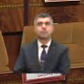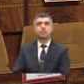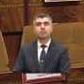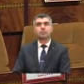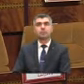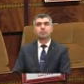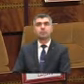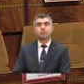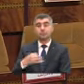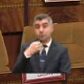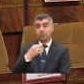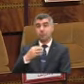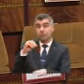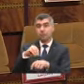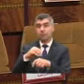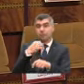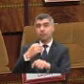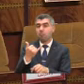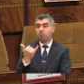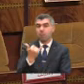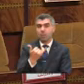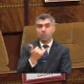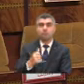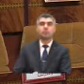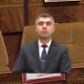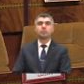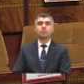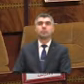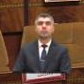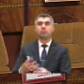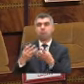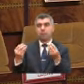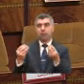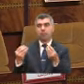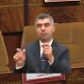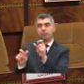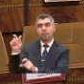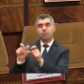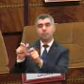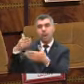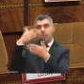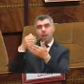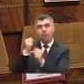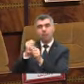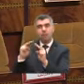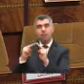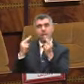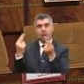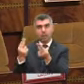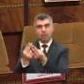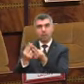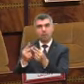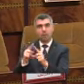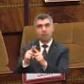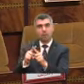هذا تيحيلنا لواحد القضيه اللي مهمه بزاف، وهي انه بزاف ديال المواطنين والمغاربه العالم كيبغيو يمضيو